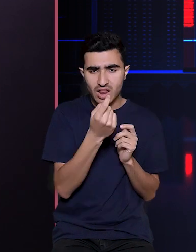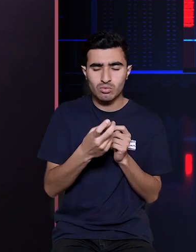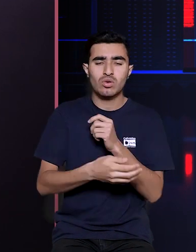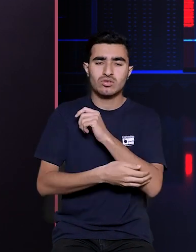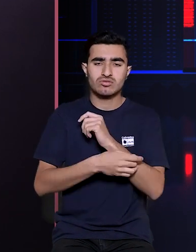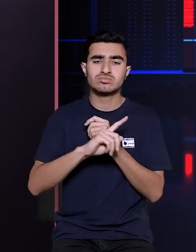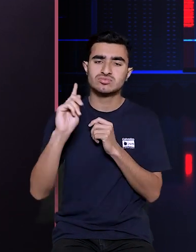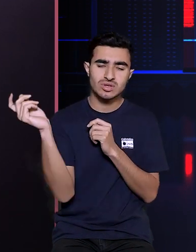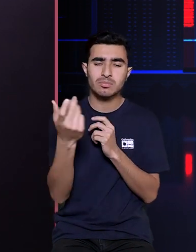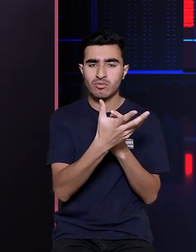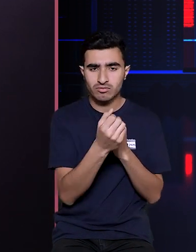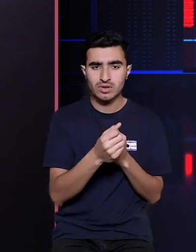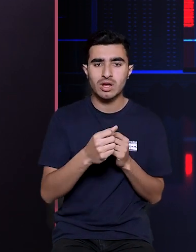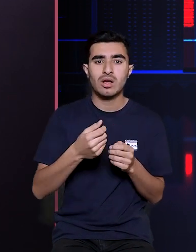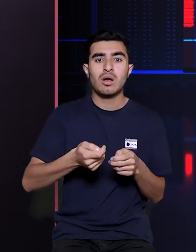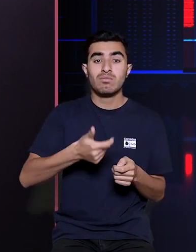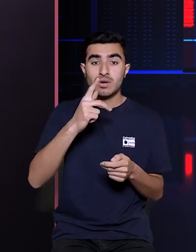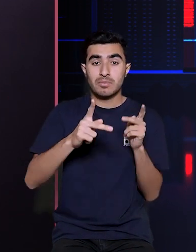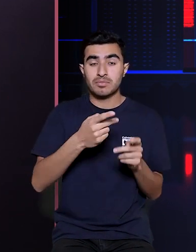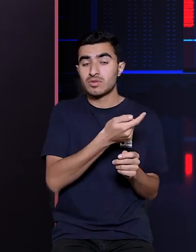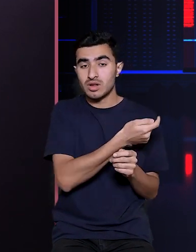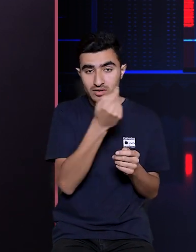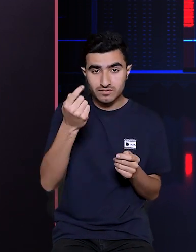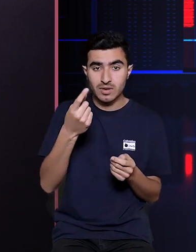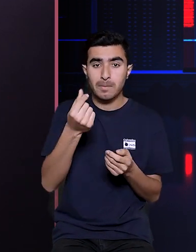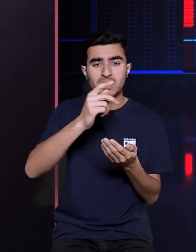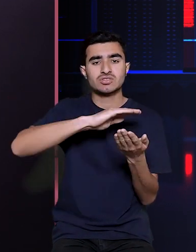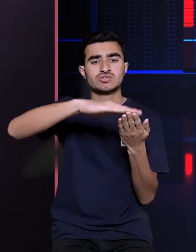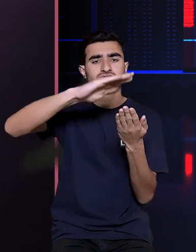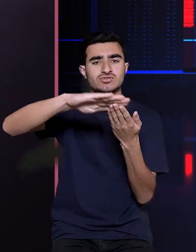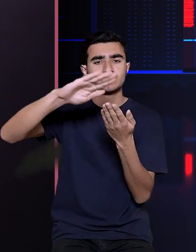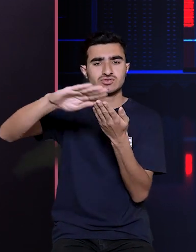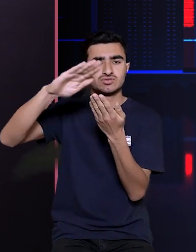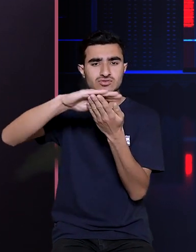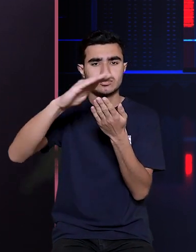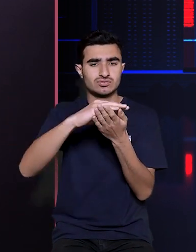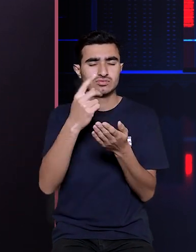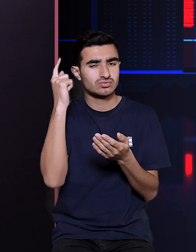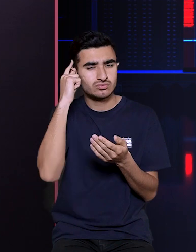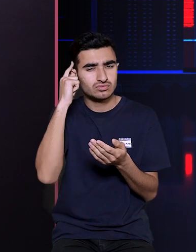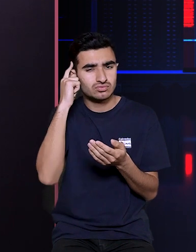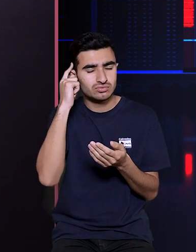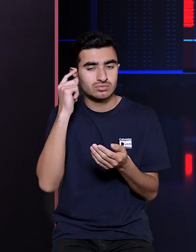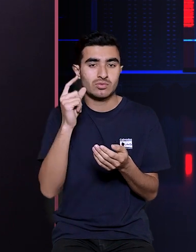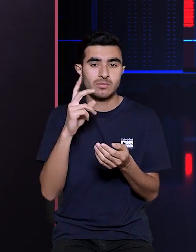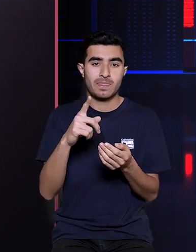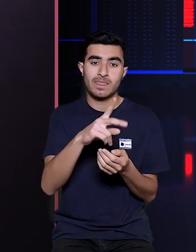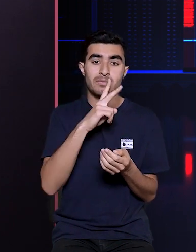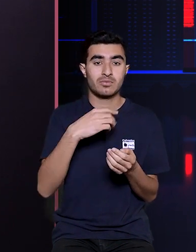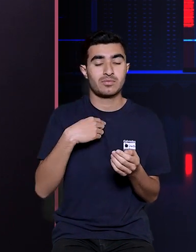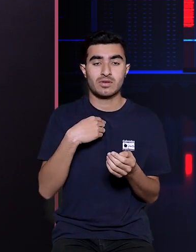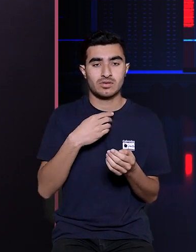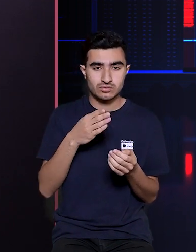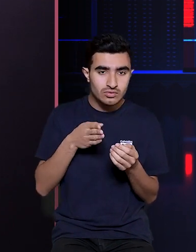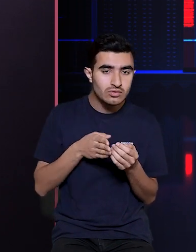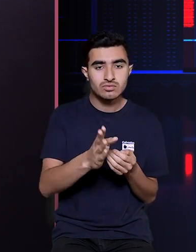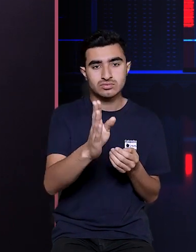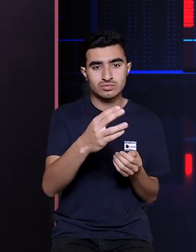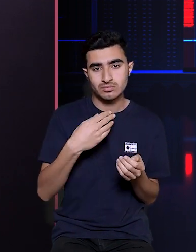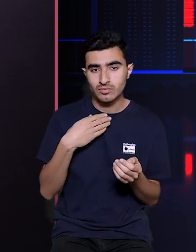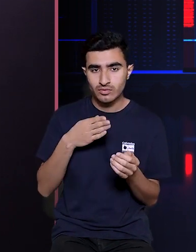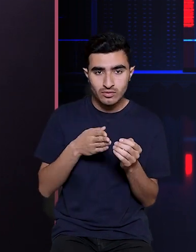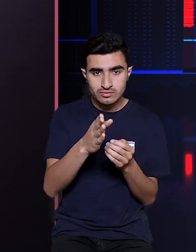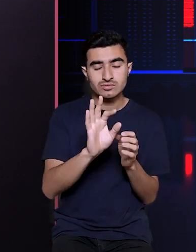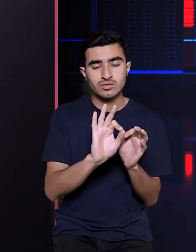आएंगे और 500, 200, 400 रुपए की वेलें डालेंगे। मैं धमाल पर मौजूद होऊंगा।